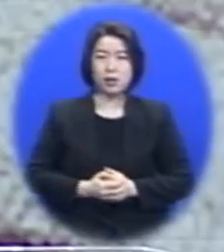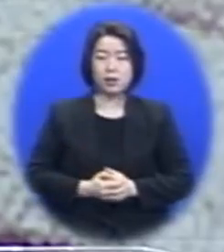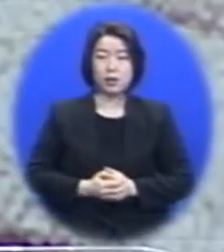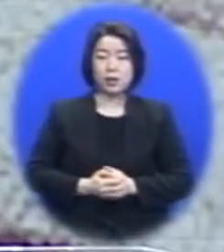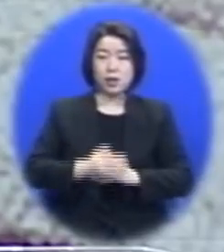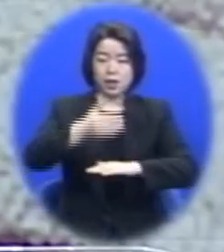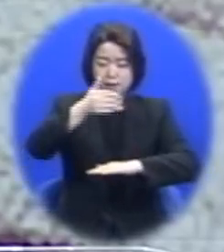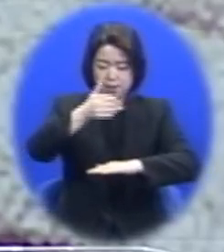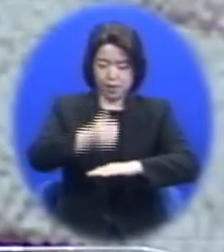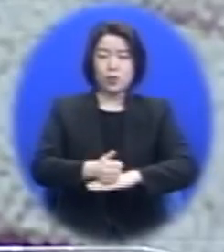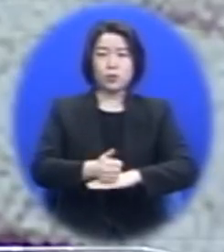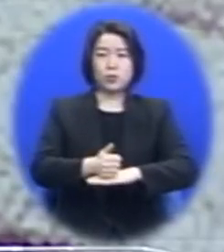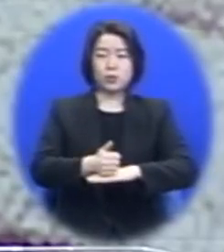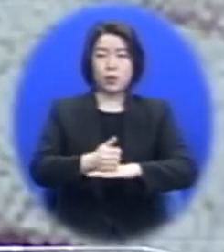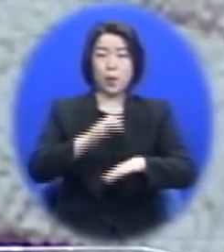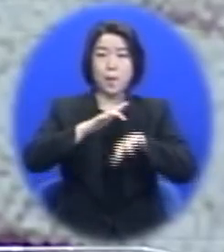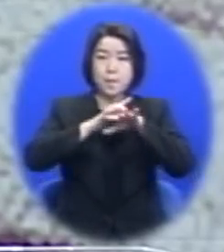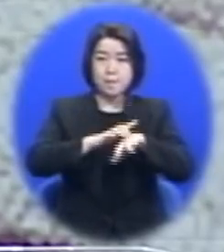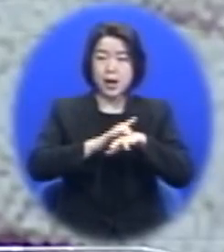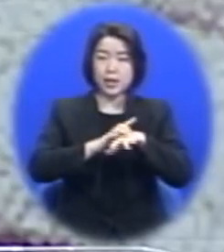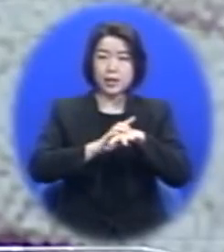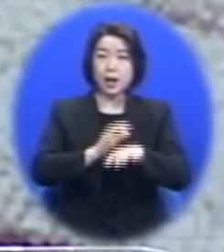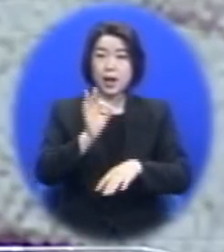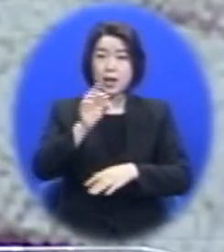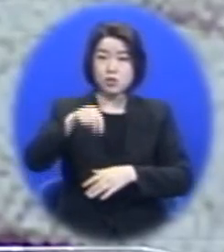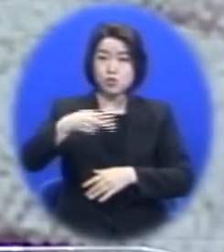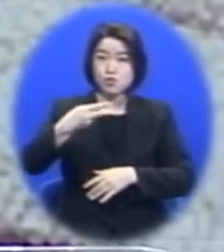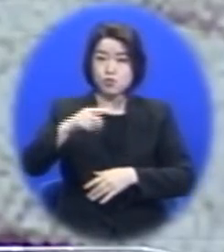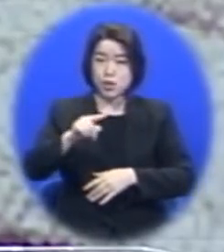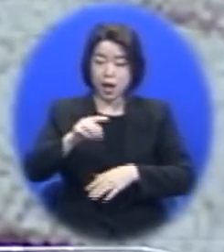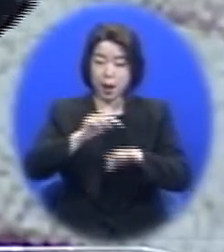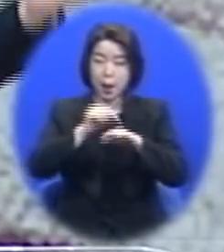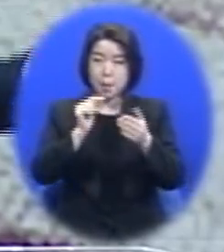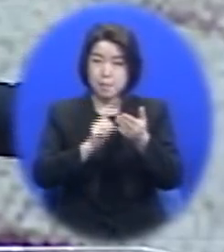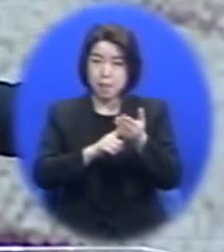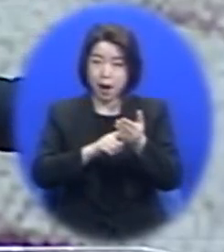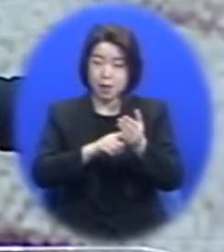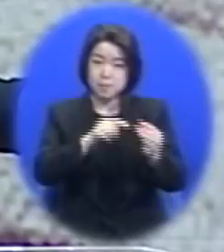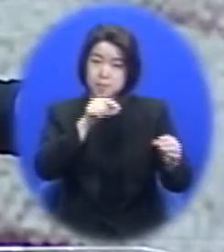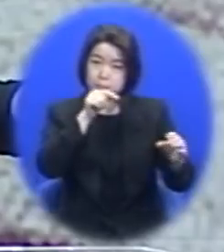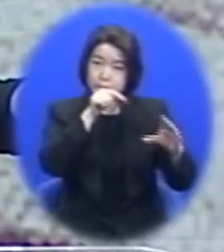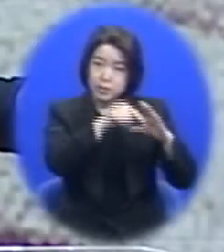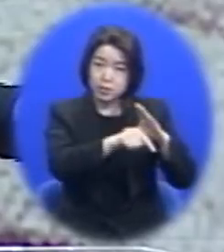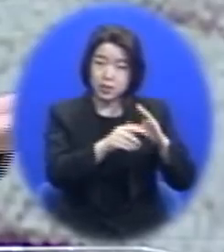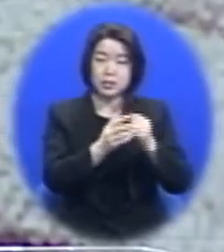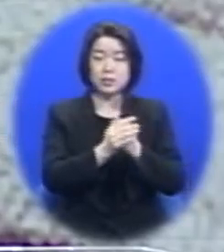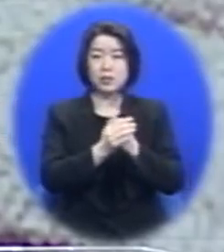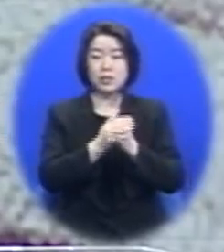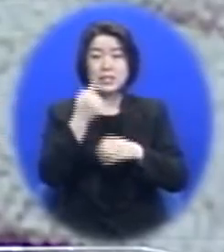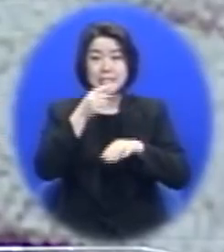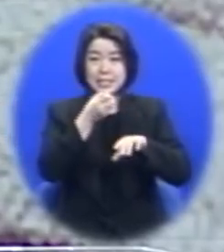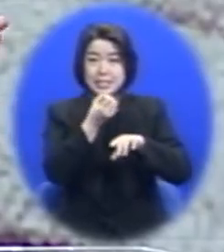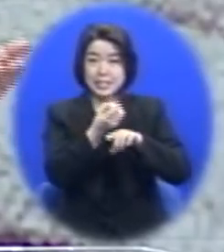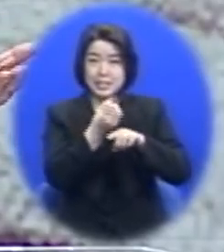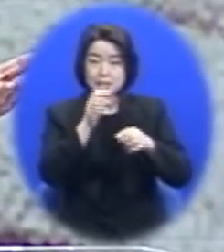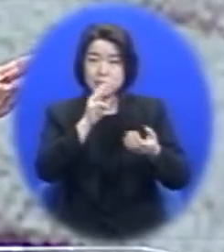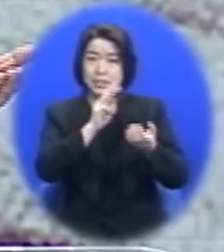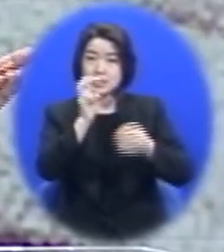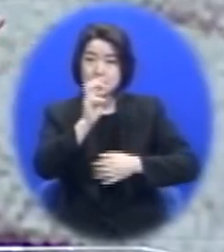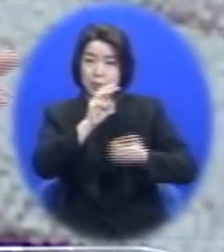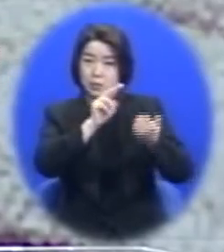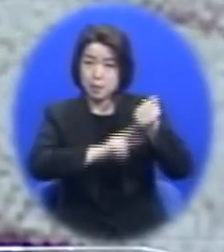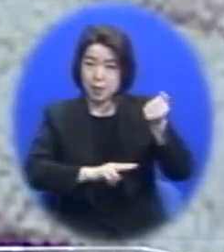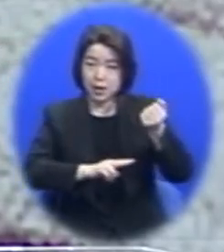결국은 마귀가 가룟 유다의 마음에 들어 가서 예수를 은 30에 파괴하고 예수님은 그렇게 십자가에